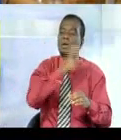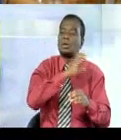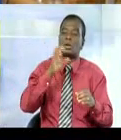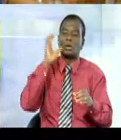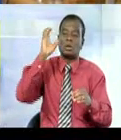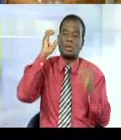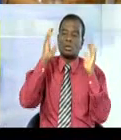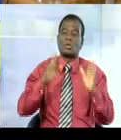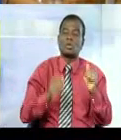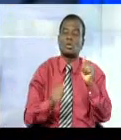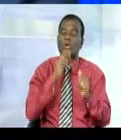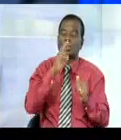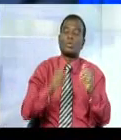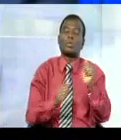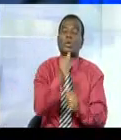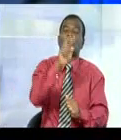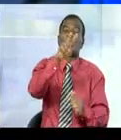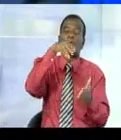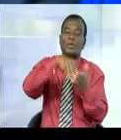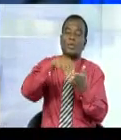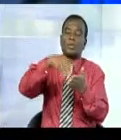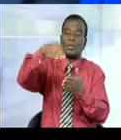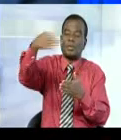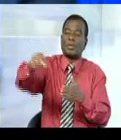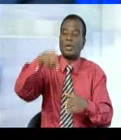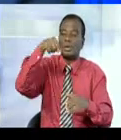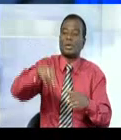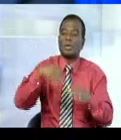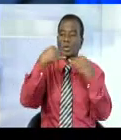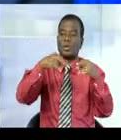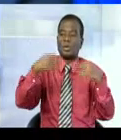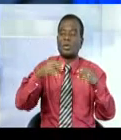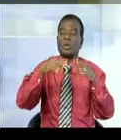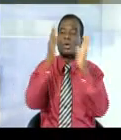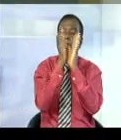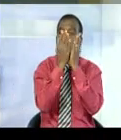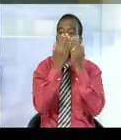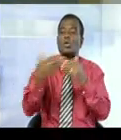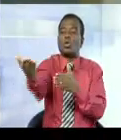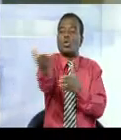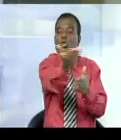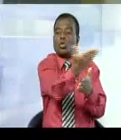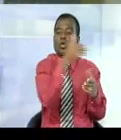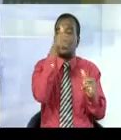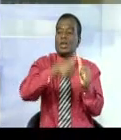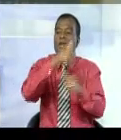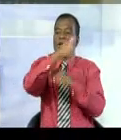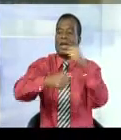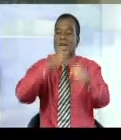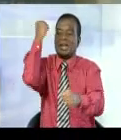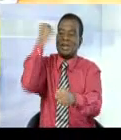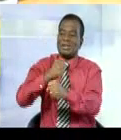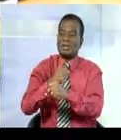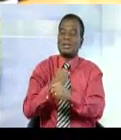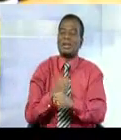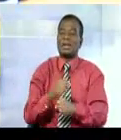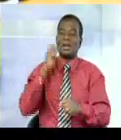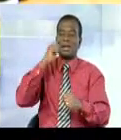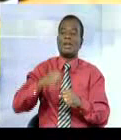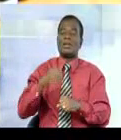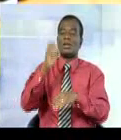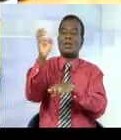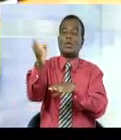conférencier, ce sont plus de 20 milliards de francs CFA que l'industrie du livre récolte chaque année de ses productions. Elle